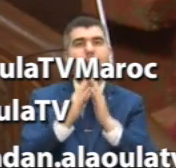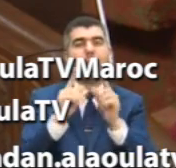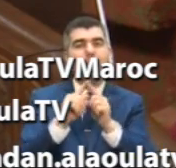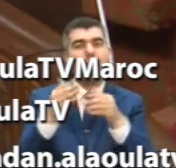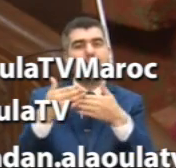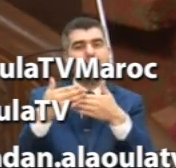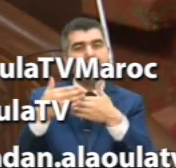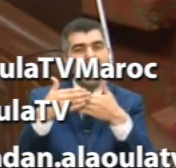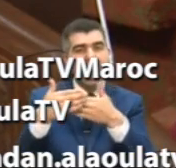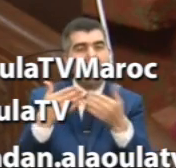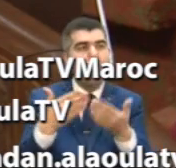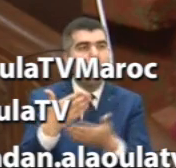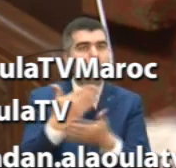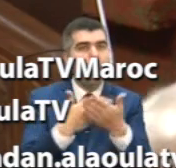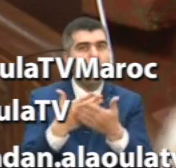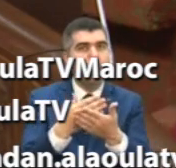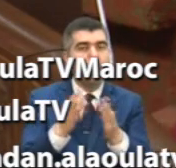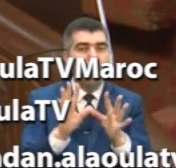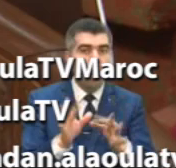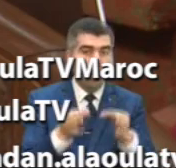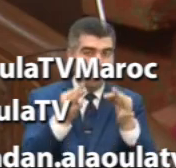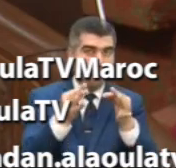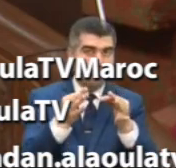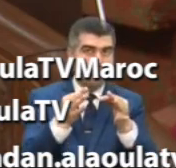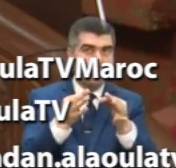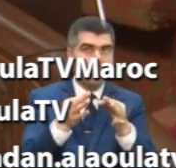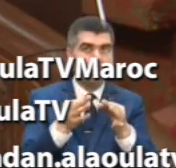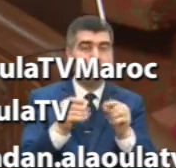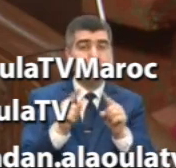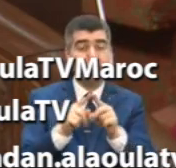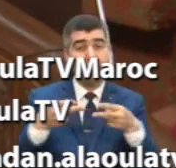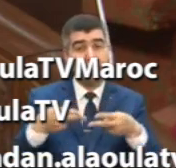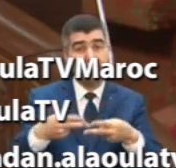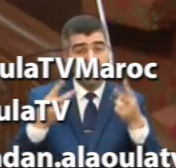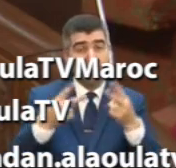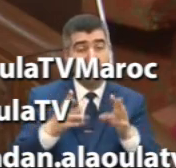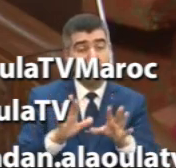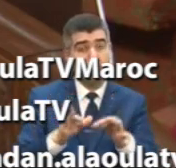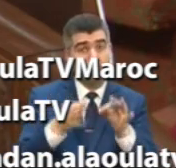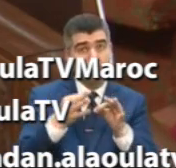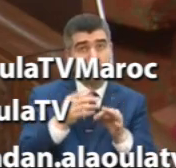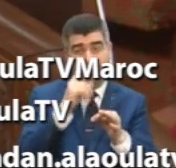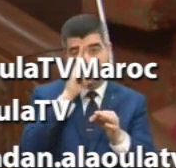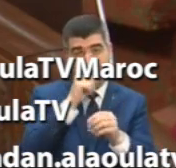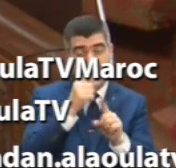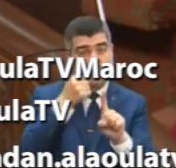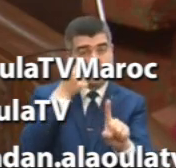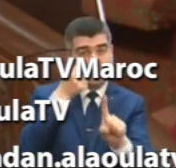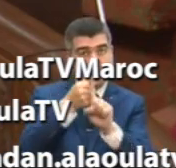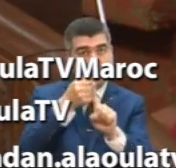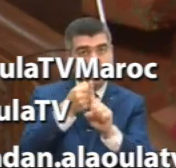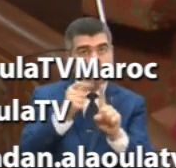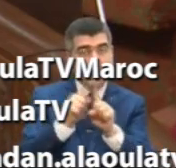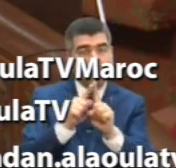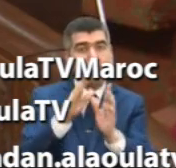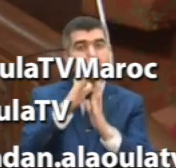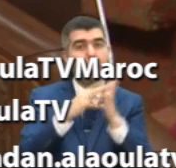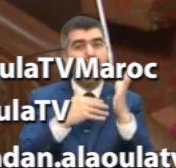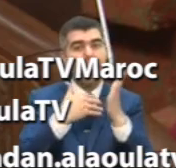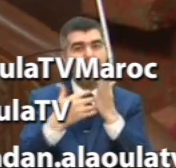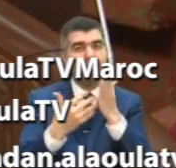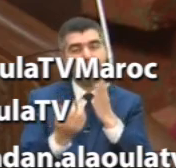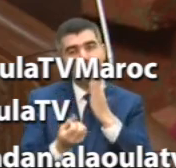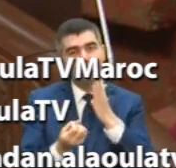رغم الملاحظات اللي يمكن نديروا عليه. وهذه الدراسة على الضوء ديال النتائج ديالها غادي نجتهدوا إن شاء الله باش نديروا برامج